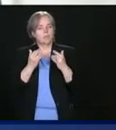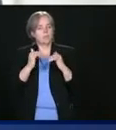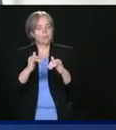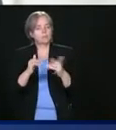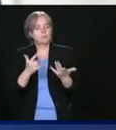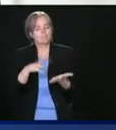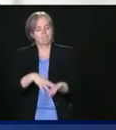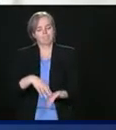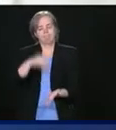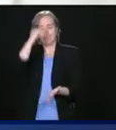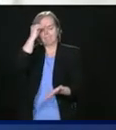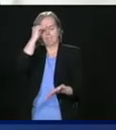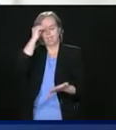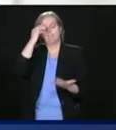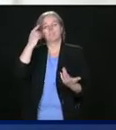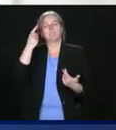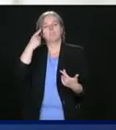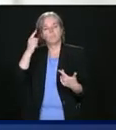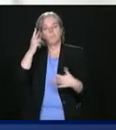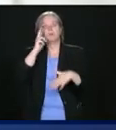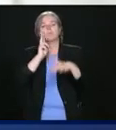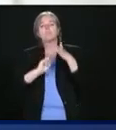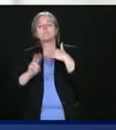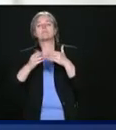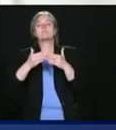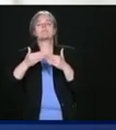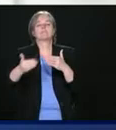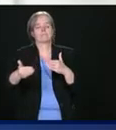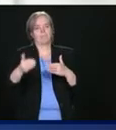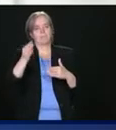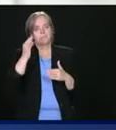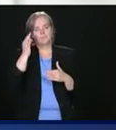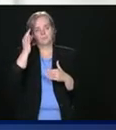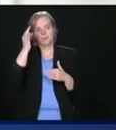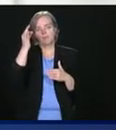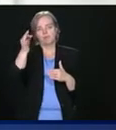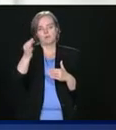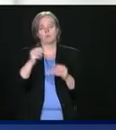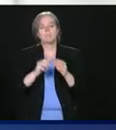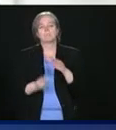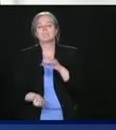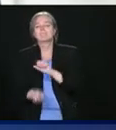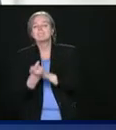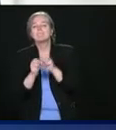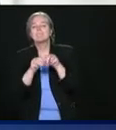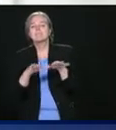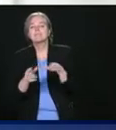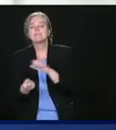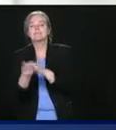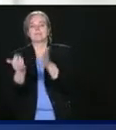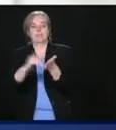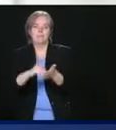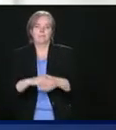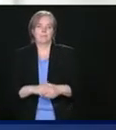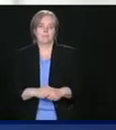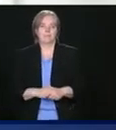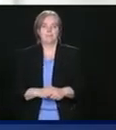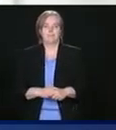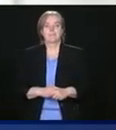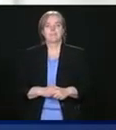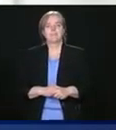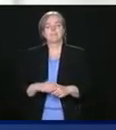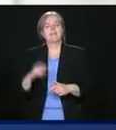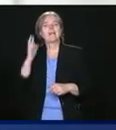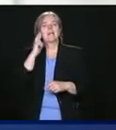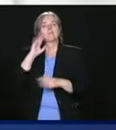et plusieurs leçons seront apprises pour que le Canada soit éventuellement mieux préparé à des cas d'éclosion. Une